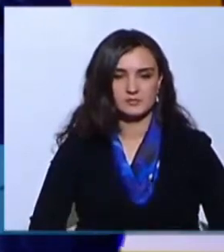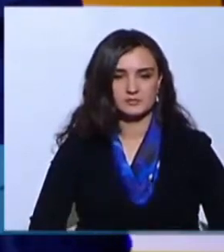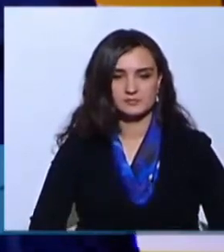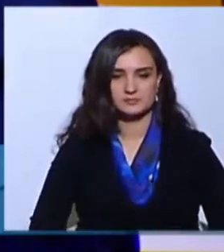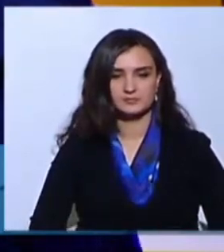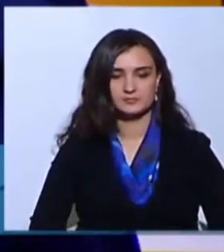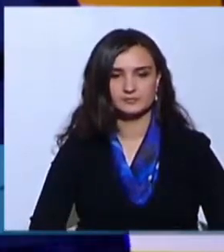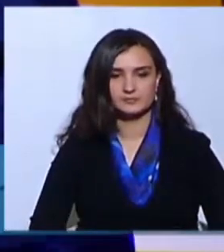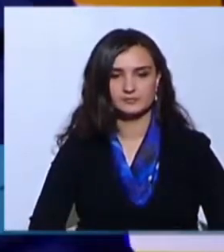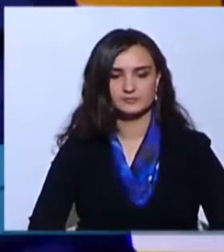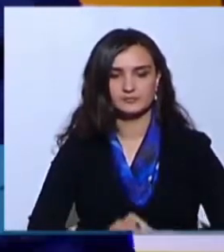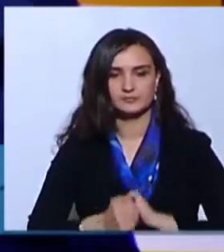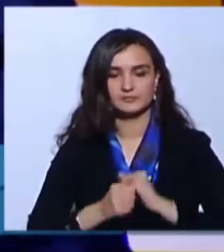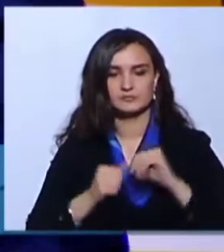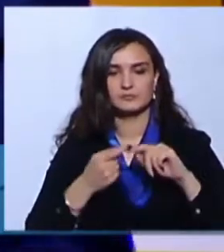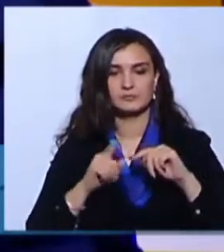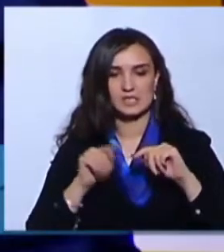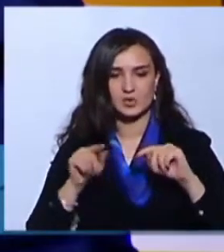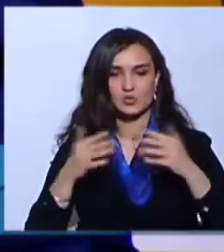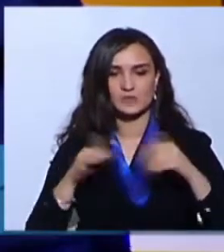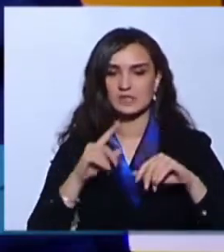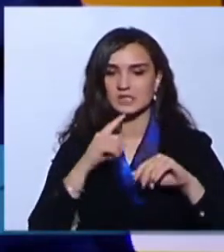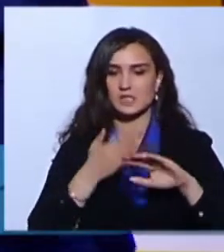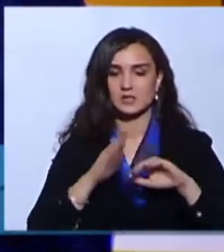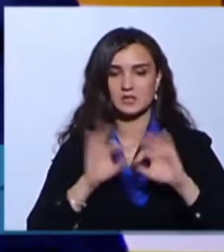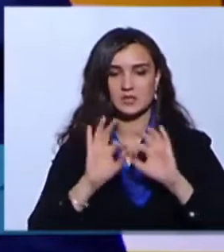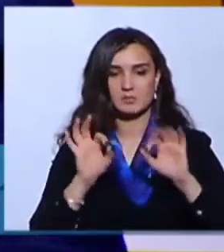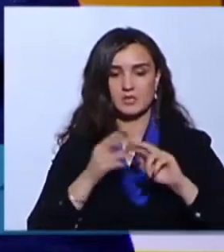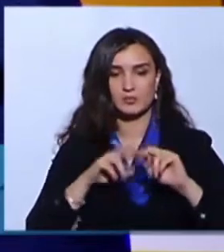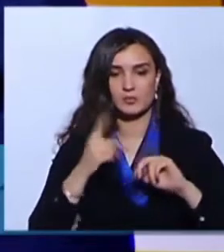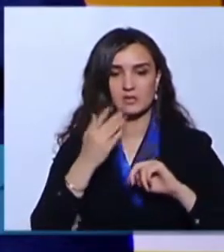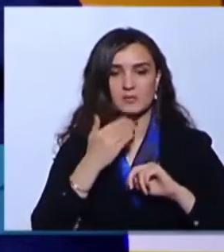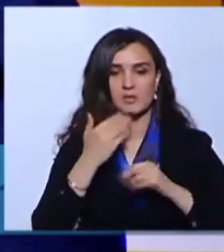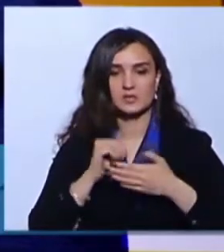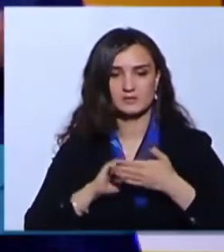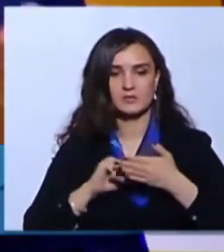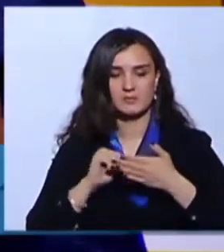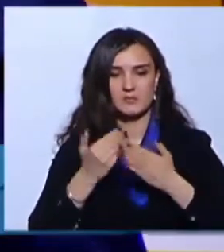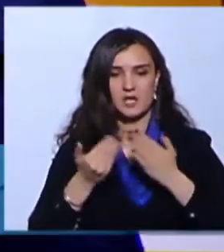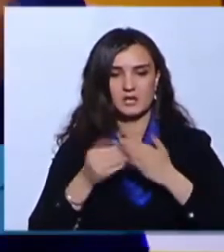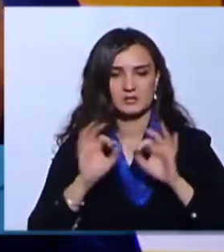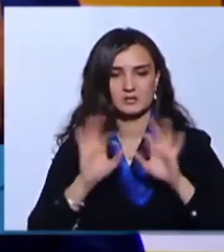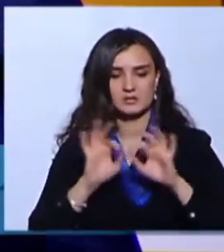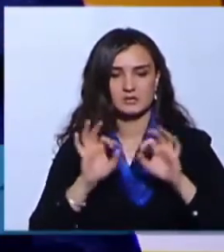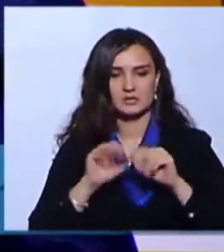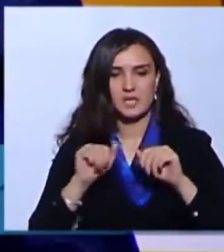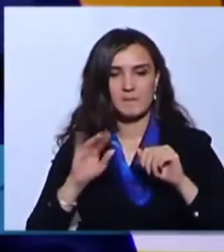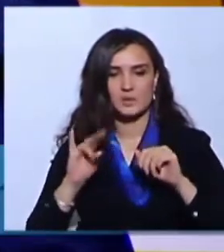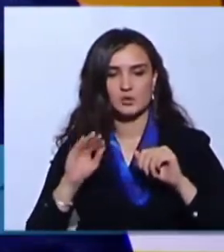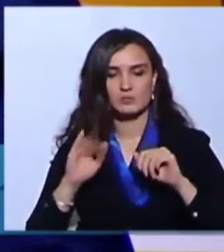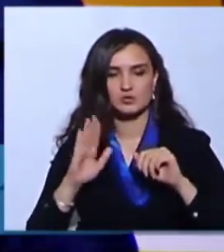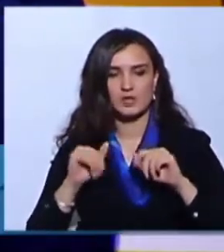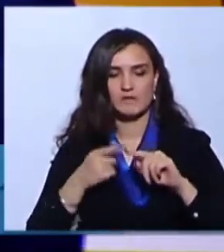იმის მასპინძელი, თუ ის უფრო მნიშვნელოვანია, ეგ უკვე ძნელი სათქმელია. ასე რომ ერთი მარტივი მაგალითიც საკმარისია, ესეთი ამინოჟავა